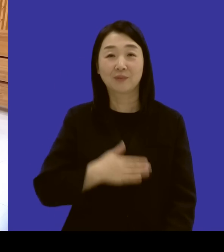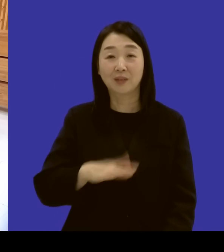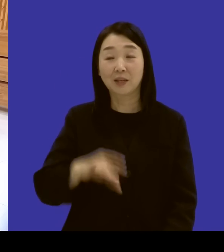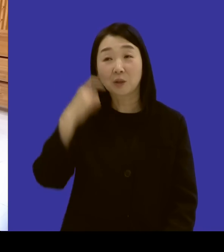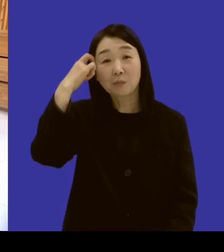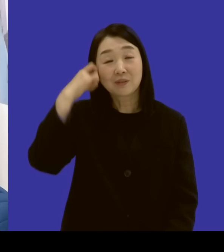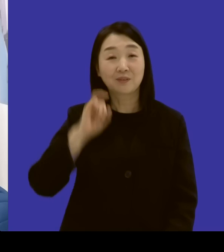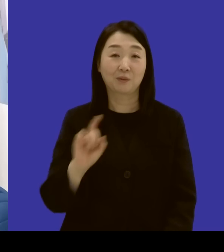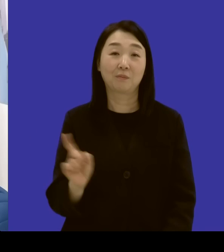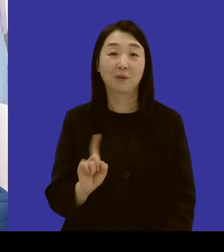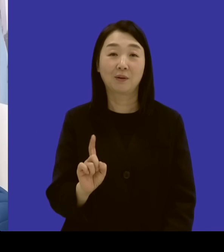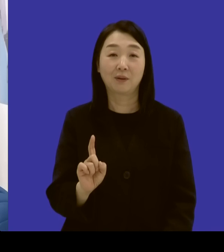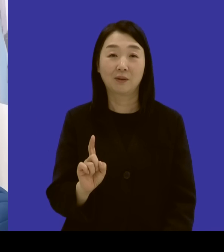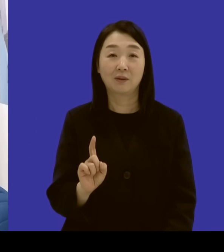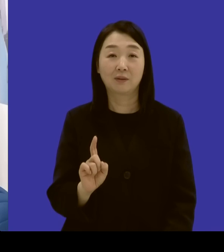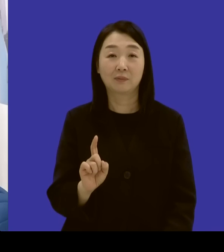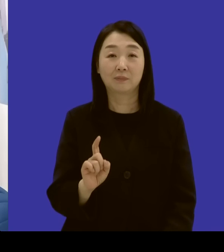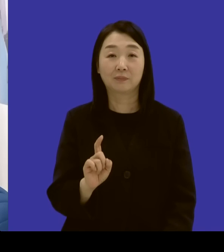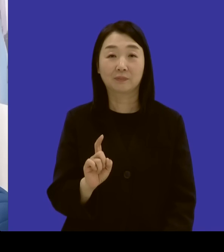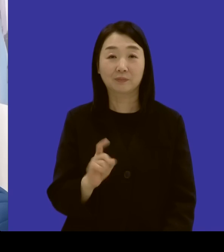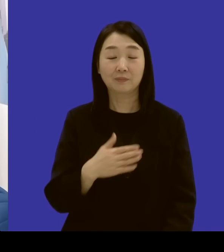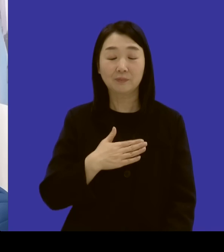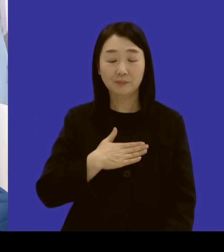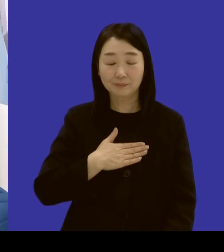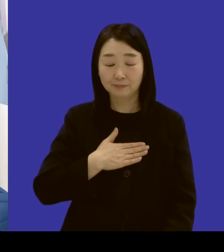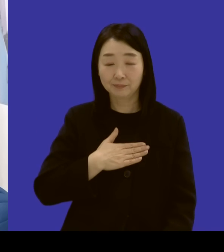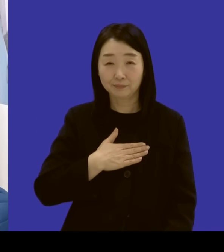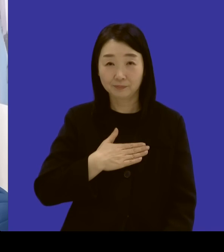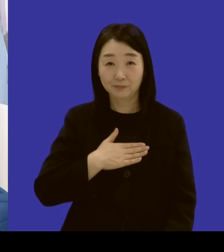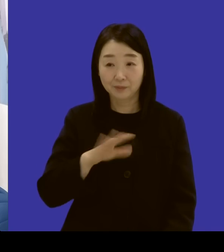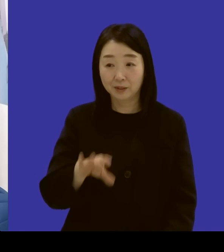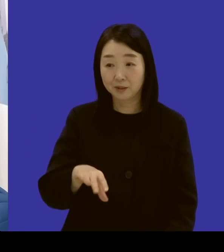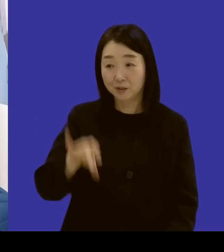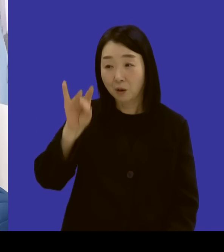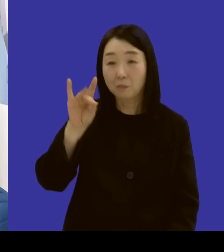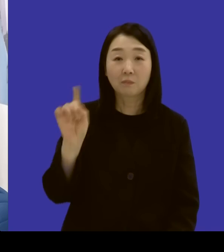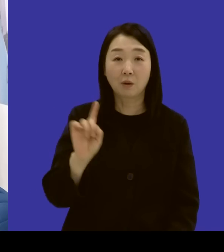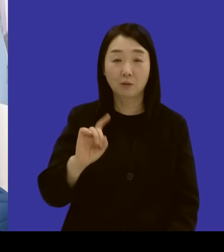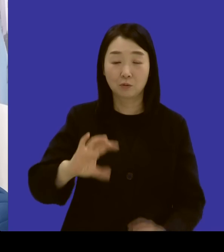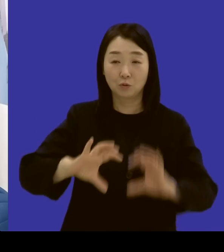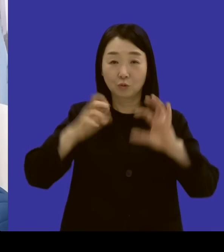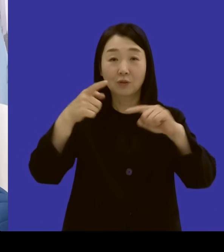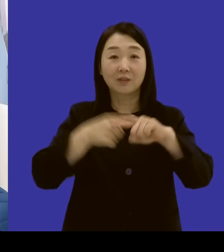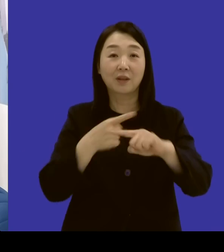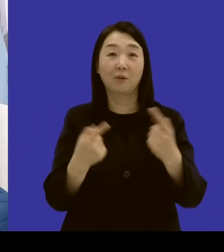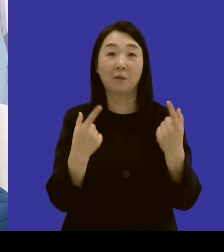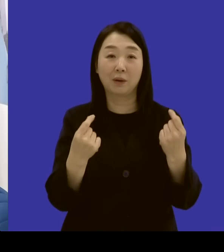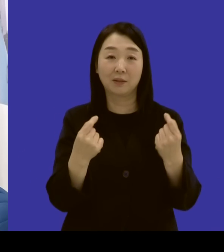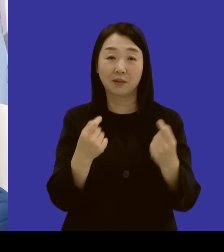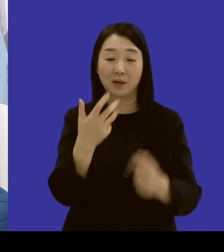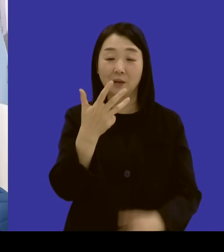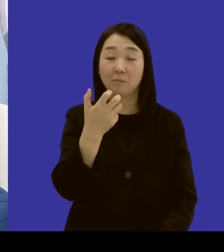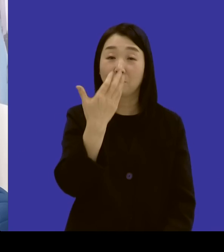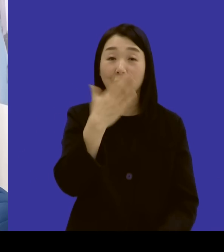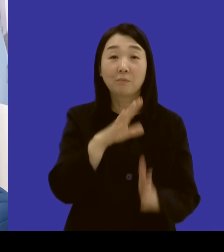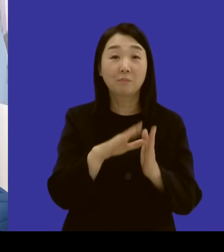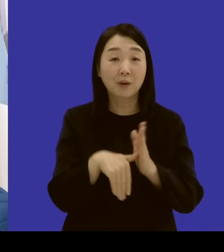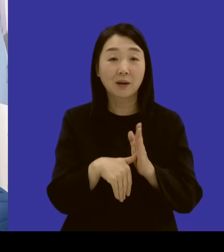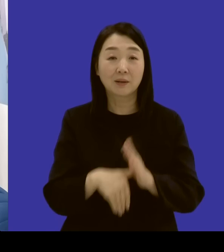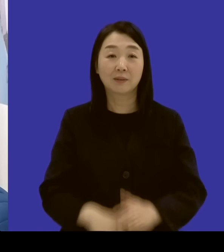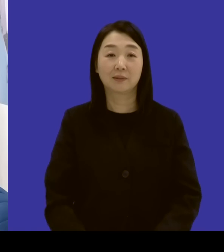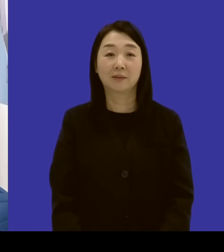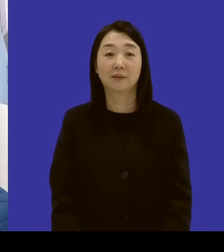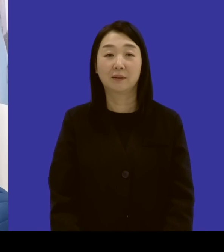된 거는 네. 이제 저에게 정말 가장 처음으로 네. 접하는 큰 국제 콩쿠르였어요. 그래서 네. 89년에